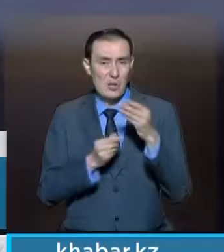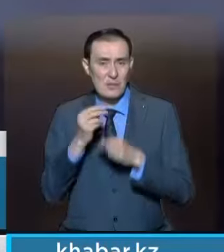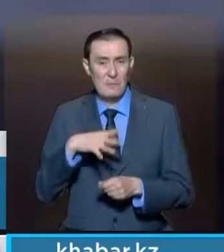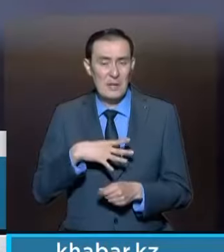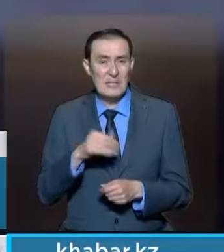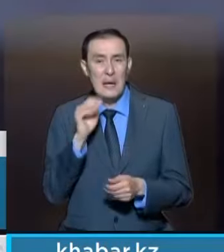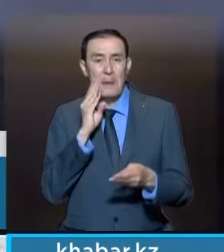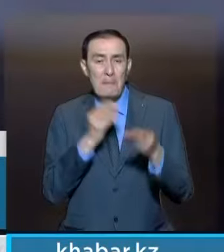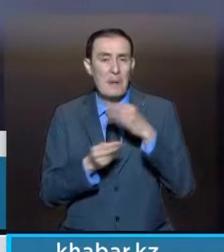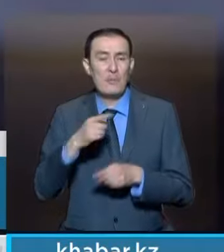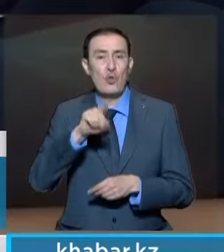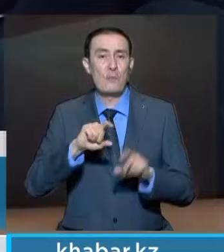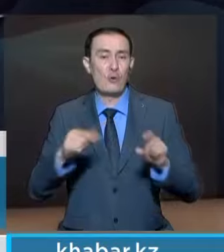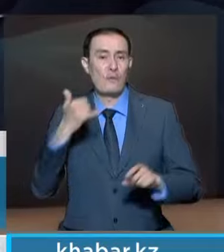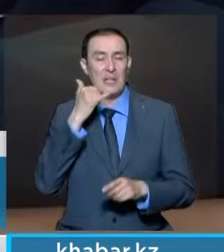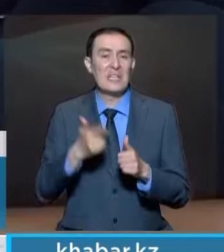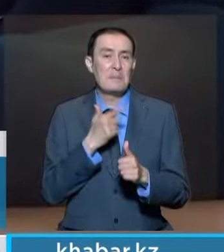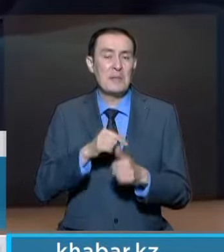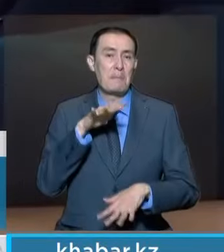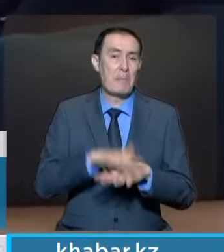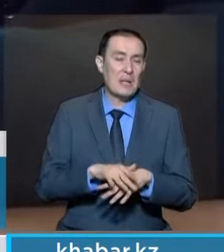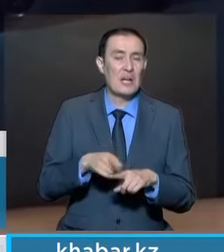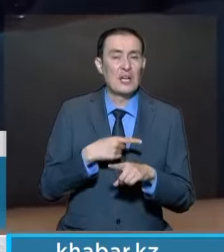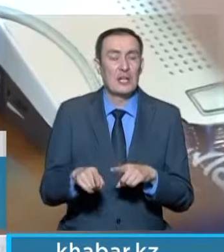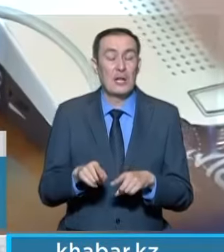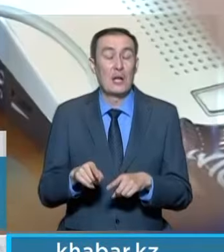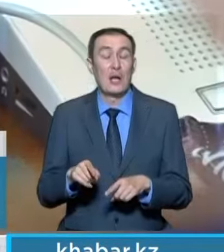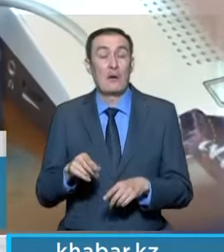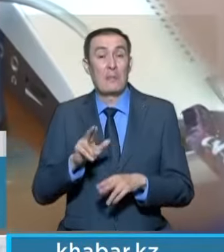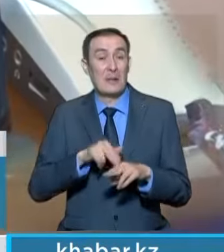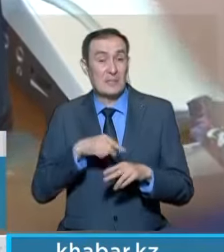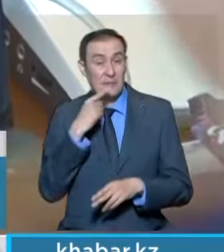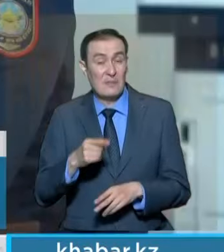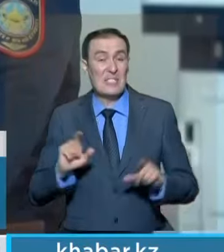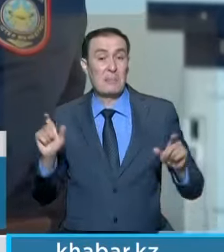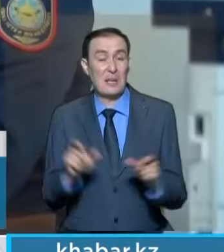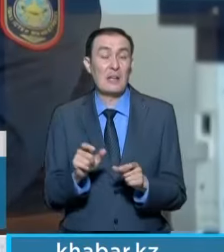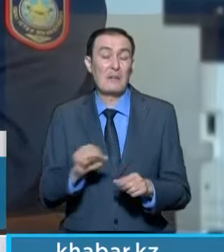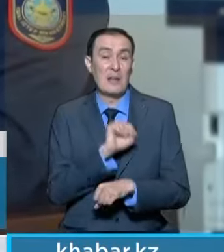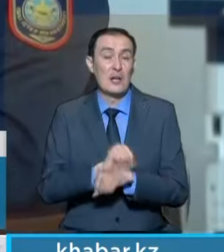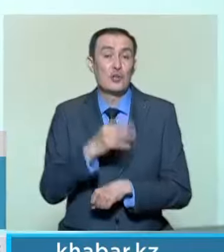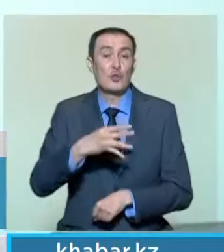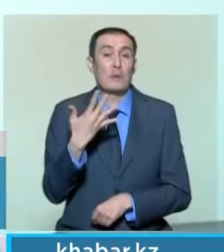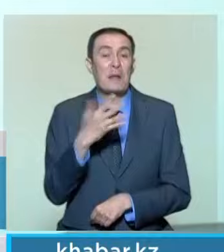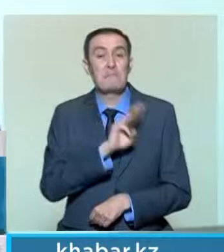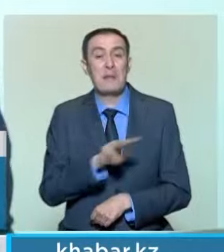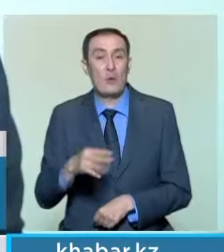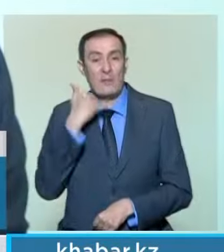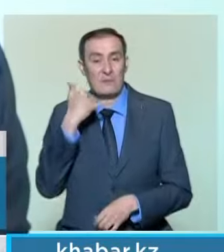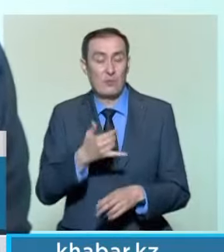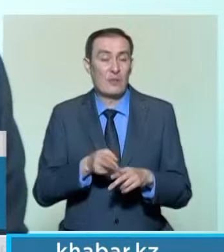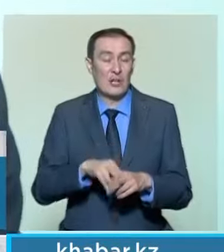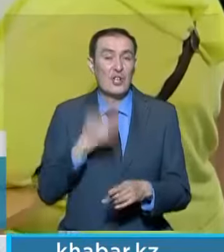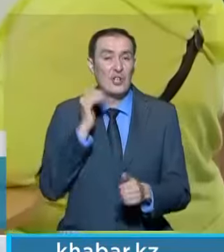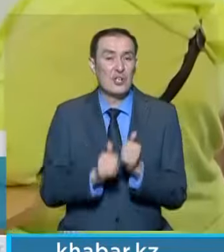с подменных номеров от имени сотрудников банков либо брокеров. Сотрудники МВД заблокировали 45 миллионов таких звонков. Также